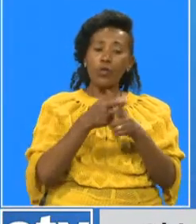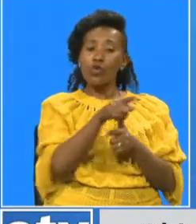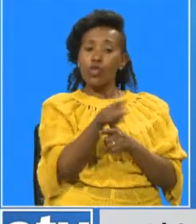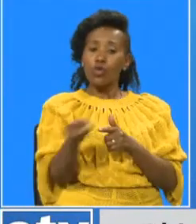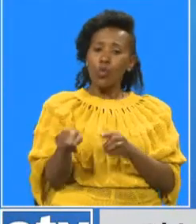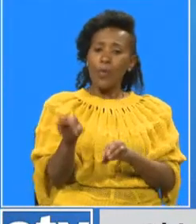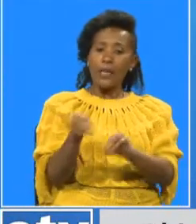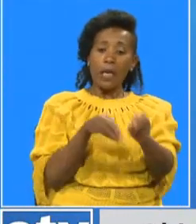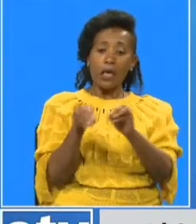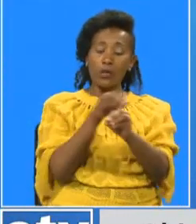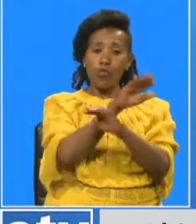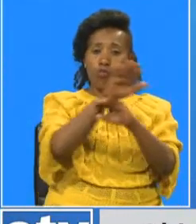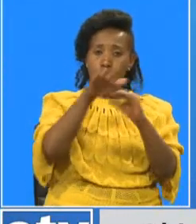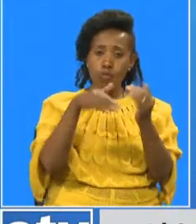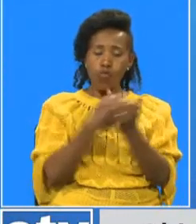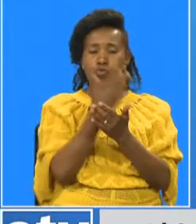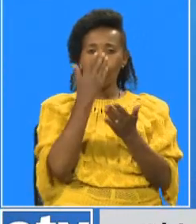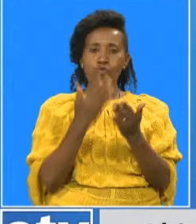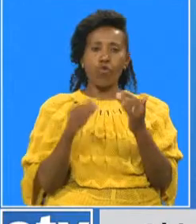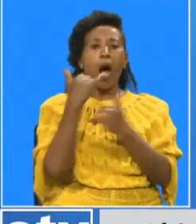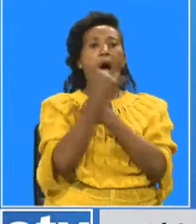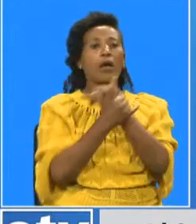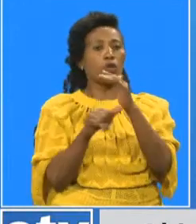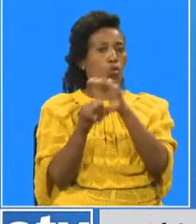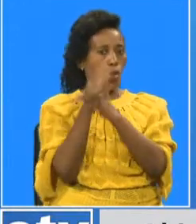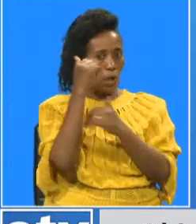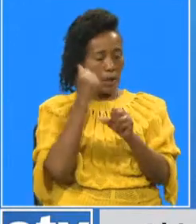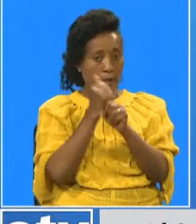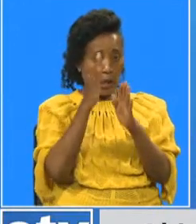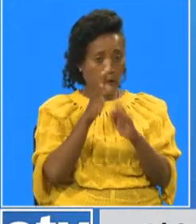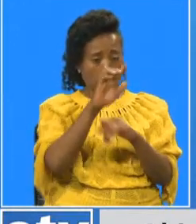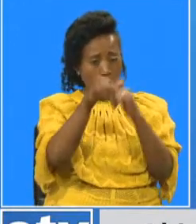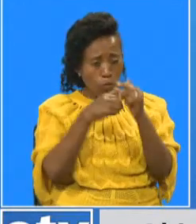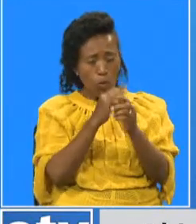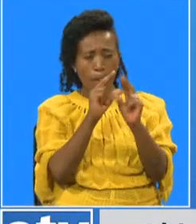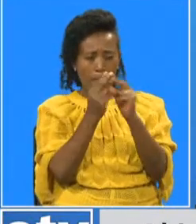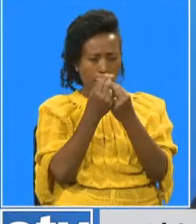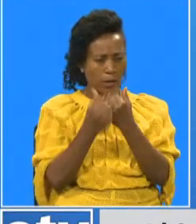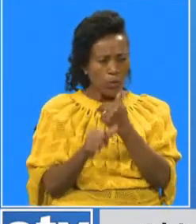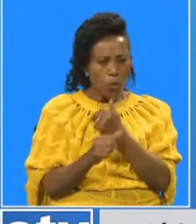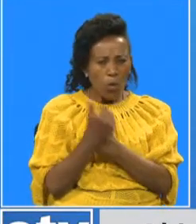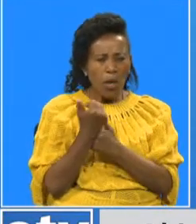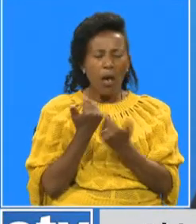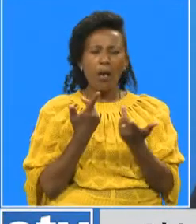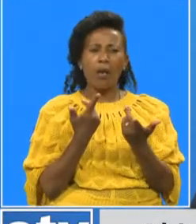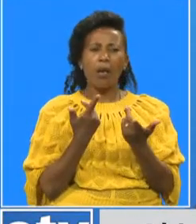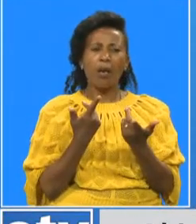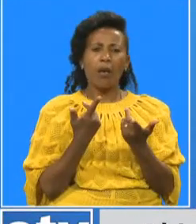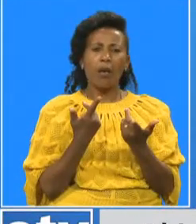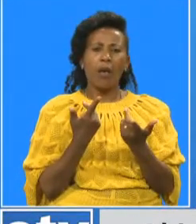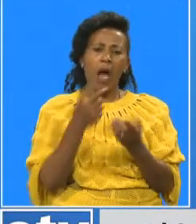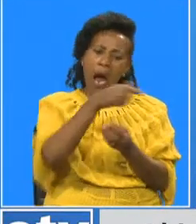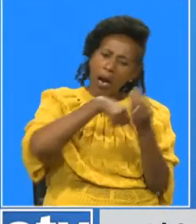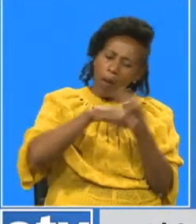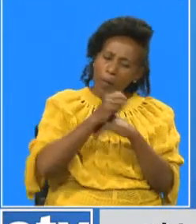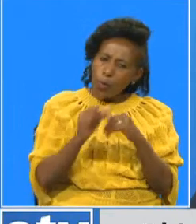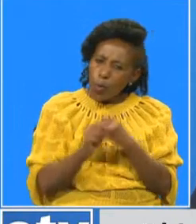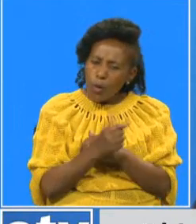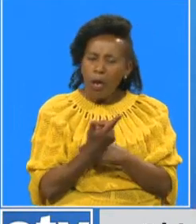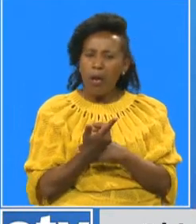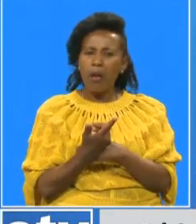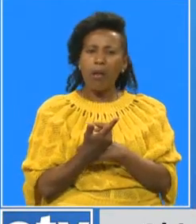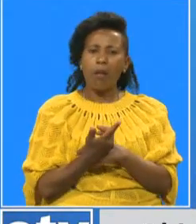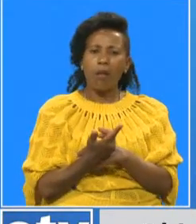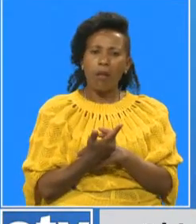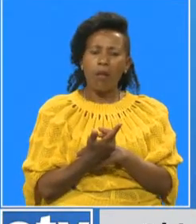እነሱ በተንከሳቀሱበት ሁሉ አገር ነው የሚጎዳው። ሰራተኞቹ በሄዱበት ሁሉ ቤተሰባቸው ይጎዳል፣ አካባቢያቸው ይጎዳል፣